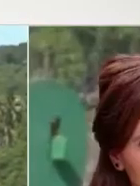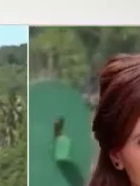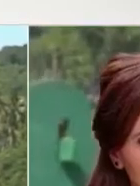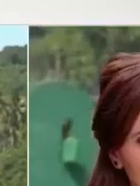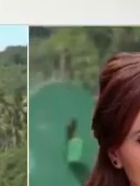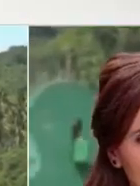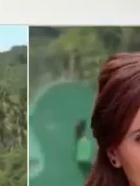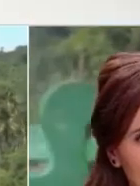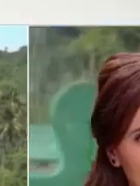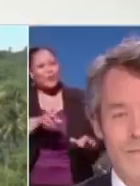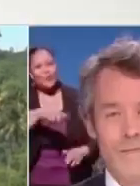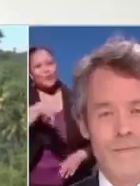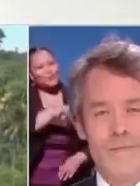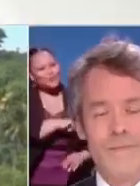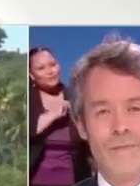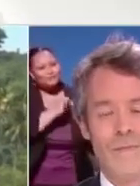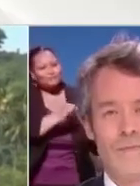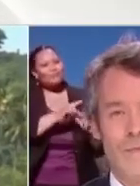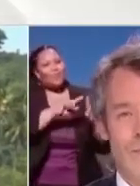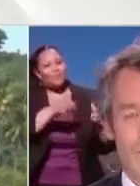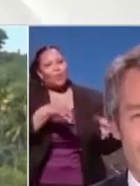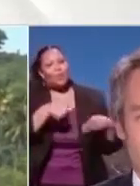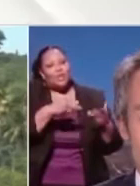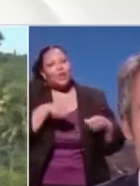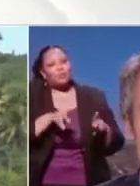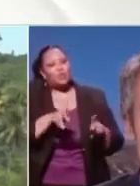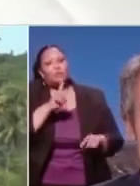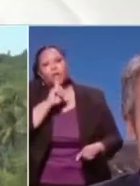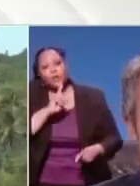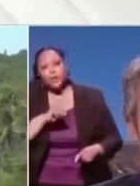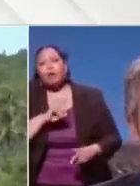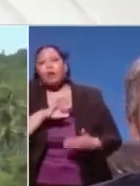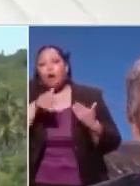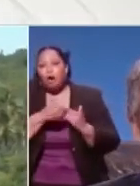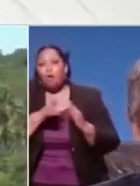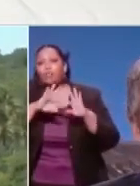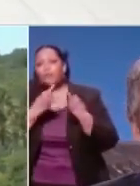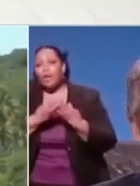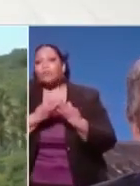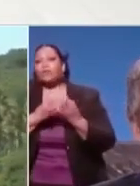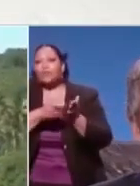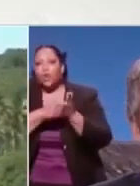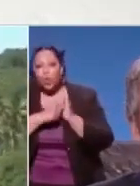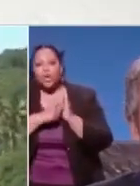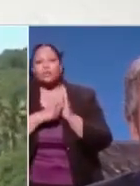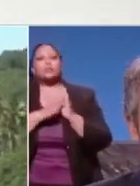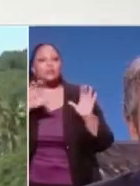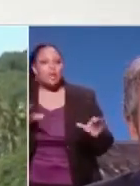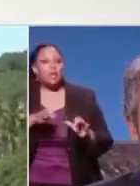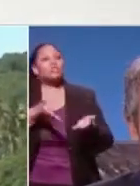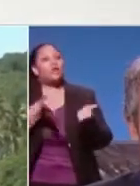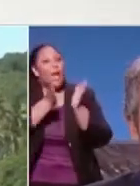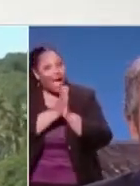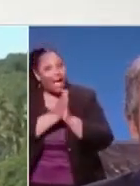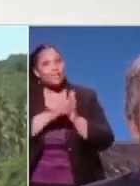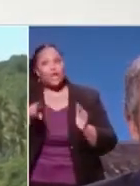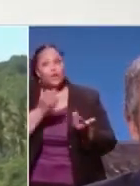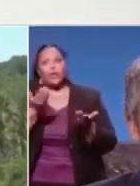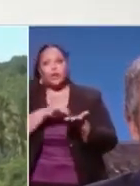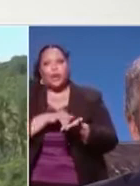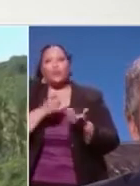mis en esclavage. Et elles et eux ont inventé quand même le jazz, le blues,